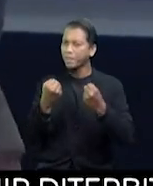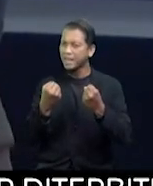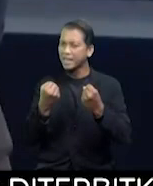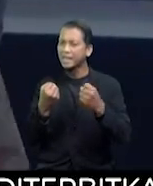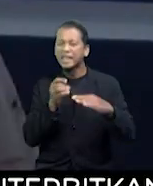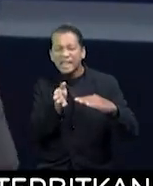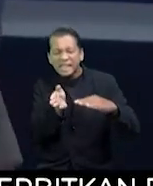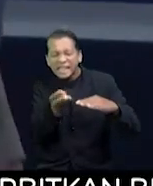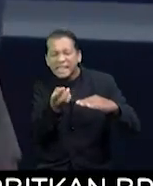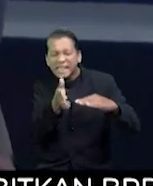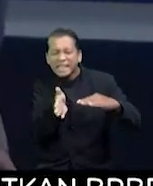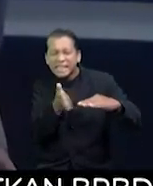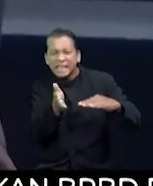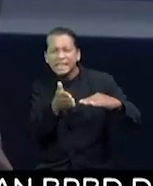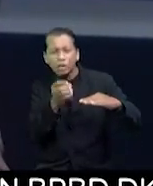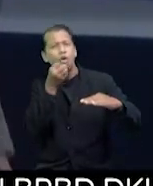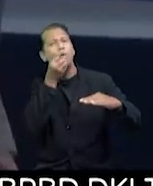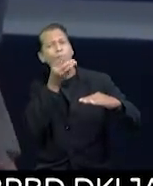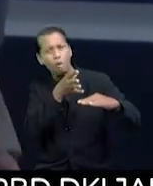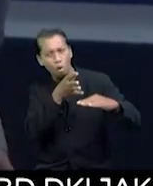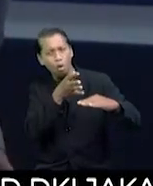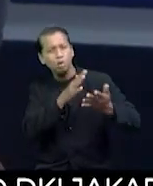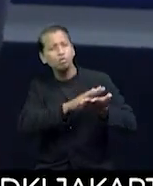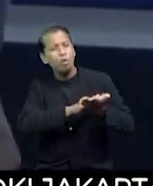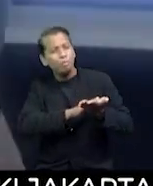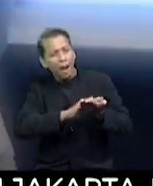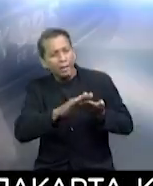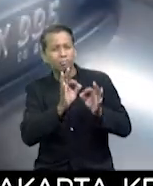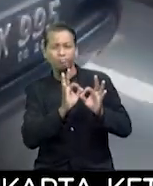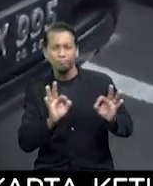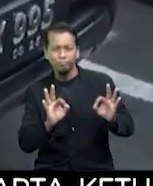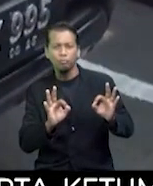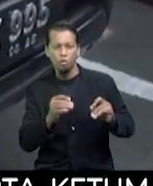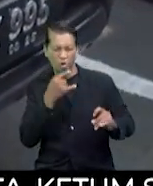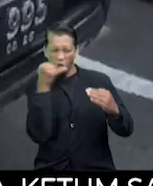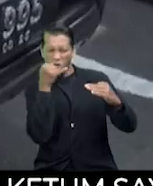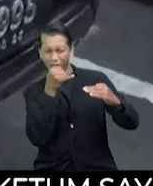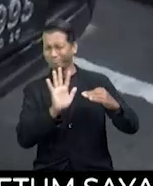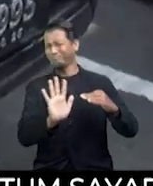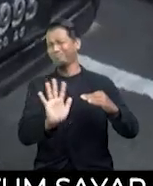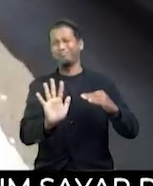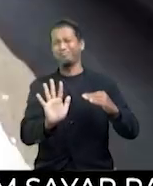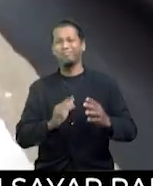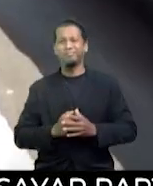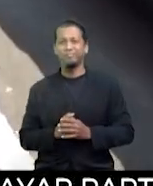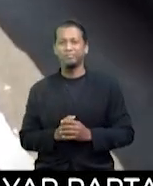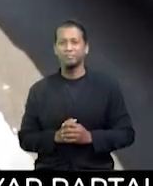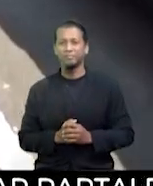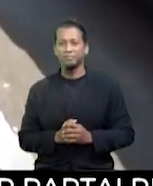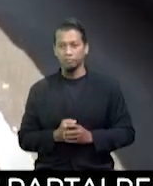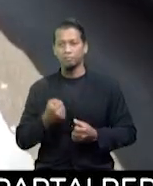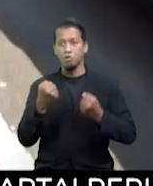langsung nendang, sampai mengeluarkan kata-kata kotor untuk anak saya. Polisi telah menyita mobil mewah milik